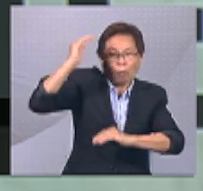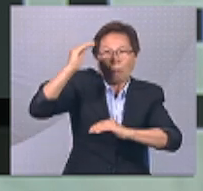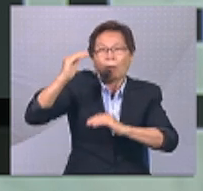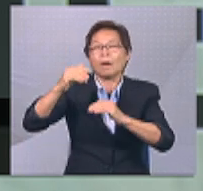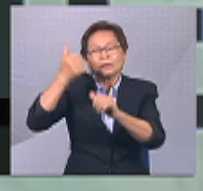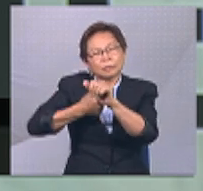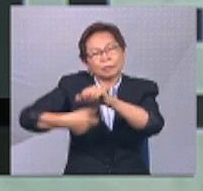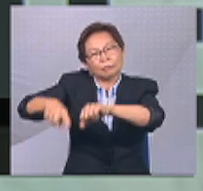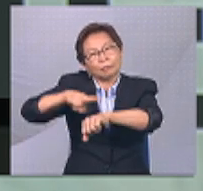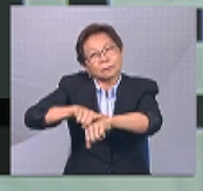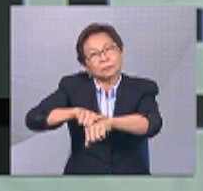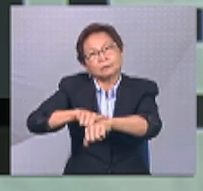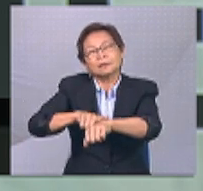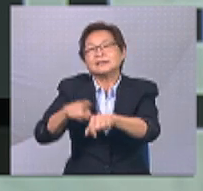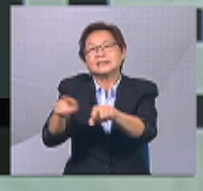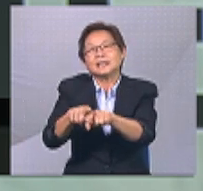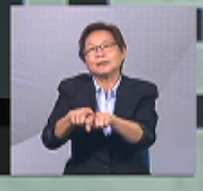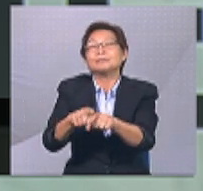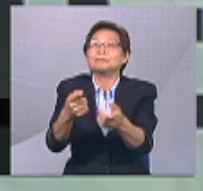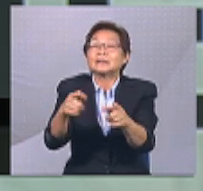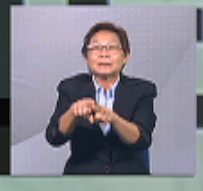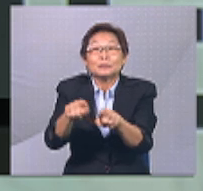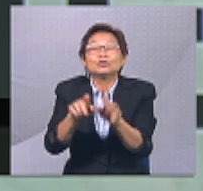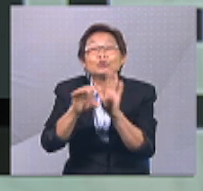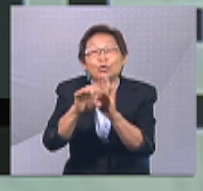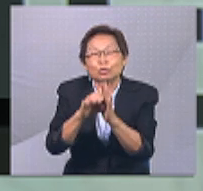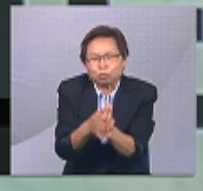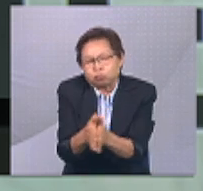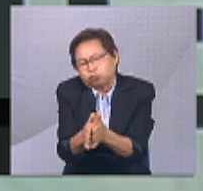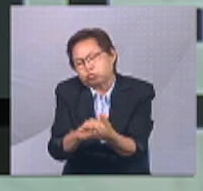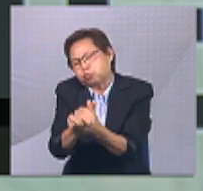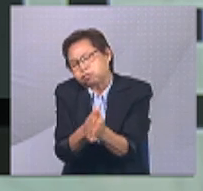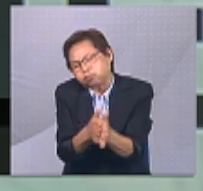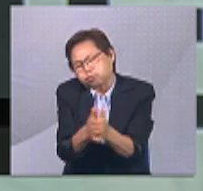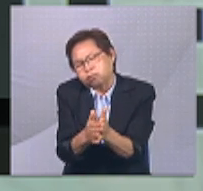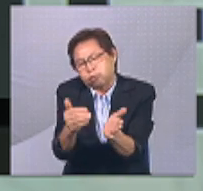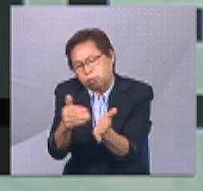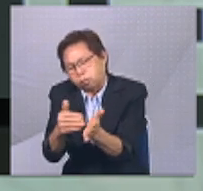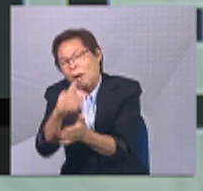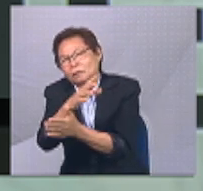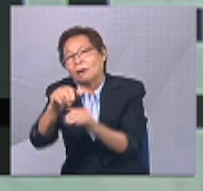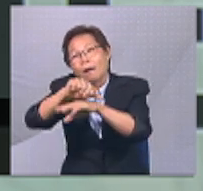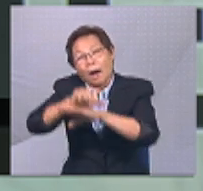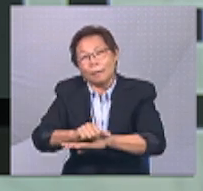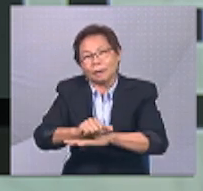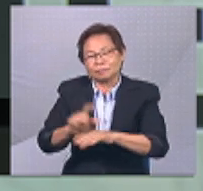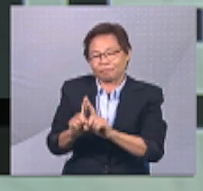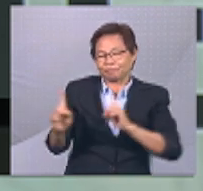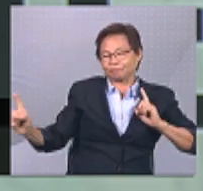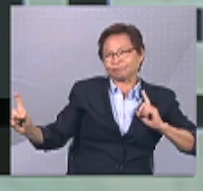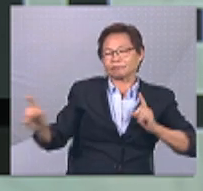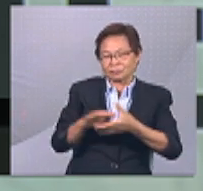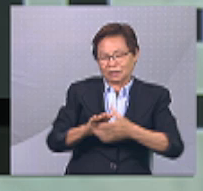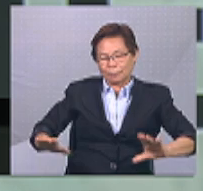pada setiap masa seperti kerap mencuci tangan dengan air dan sabun, mengamalkan jarak sosial